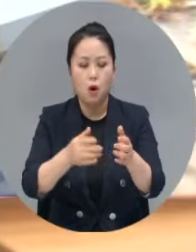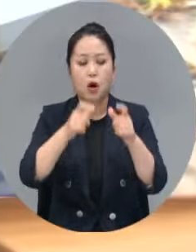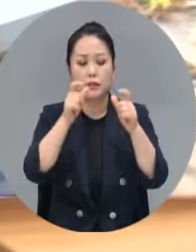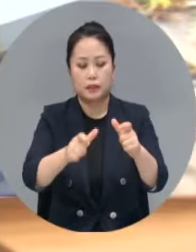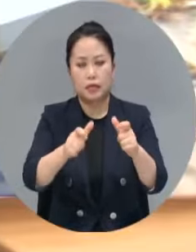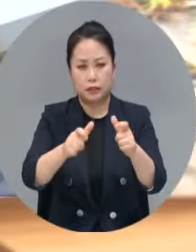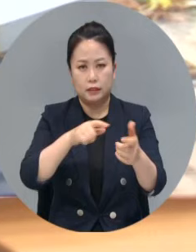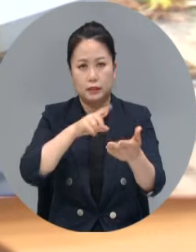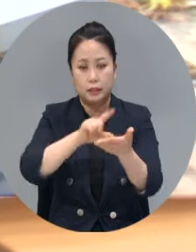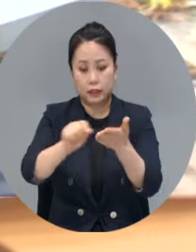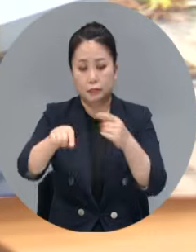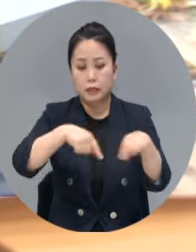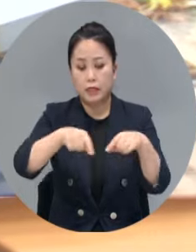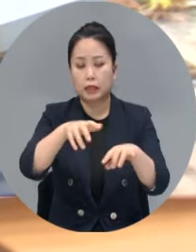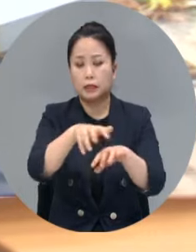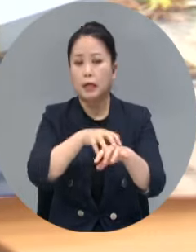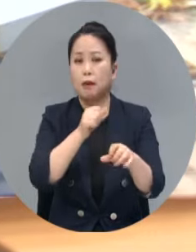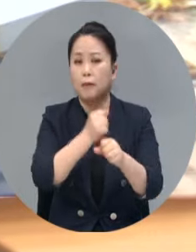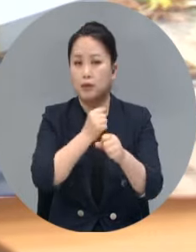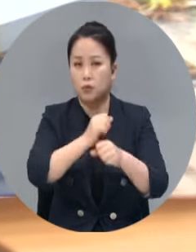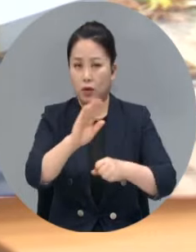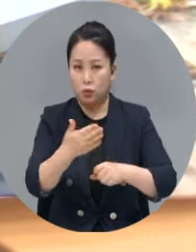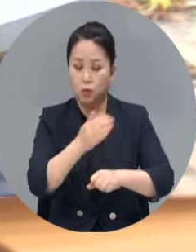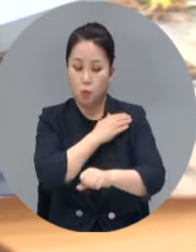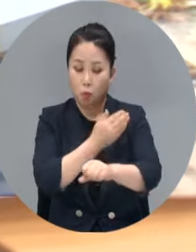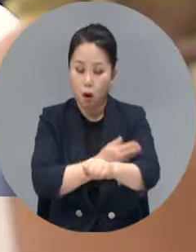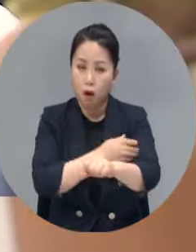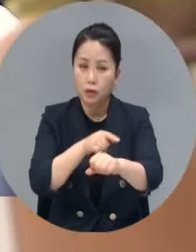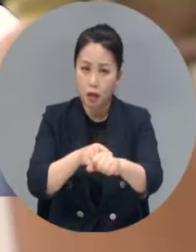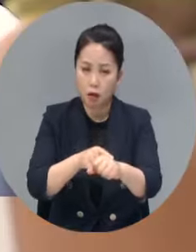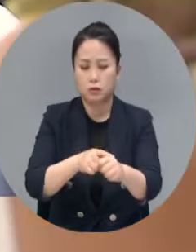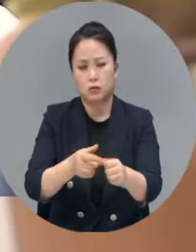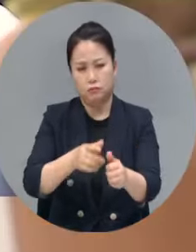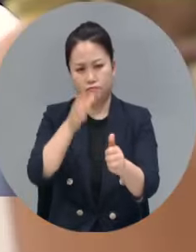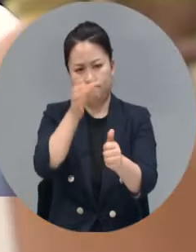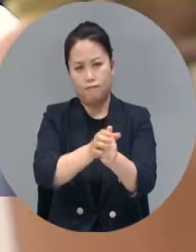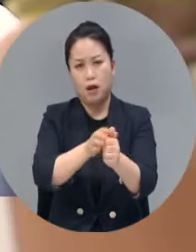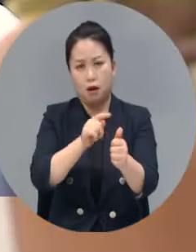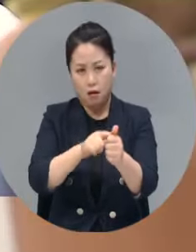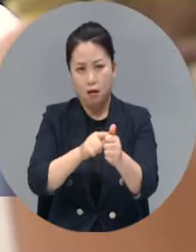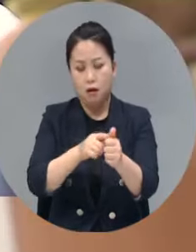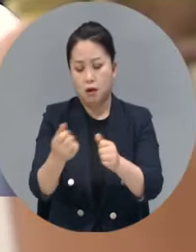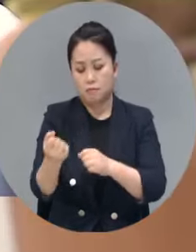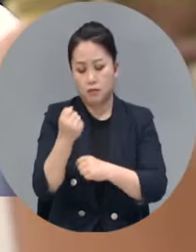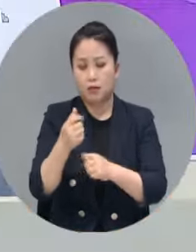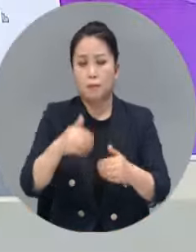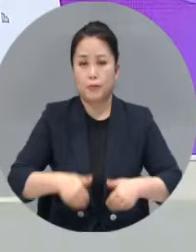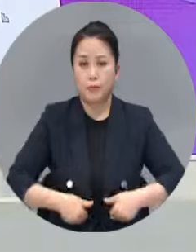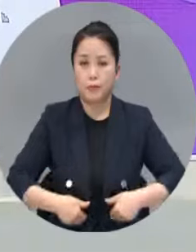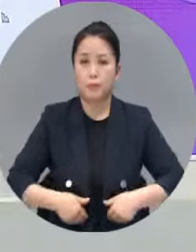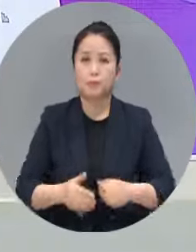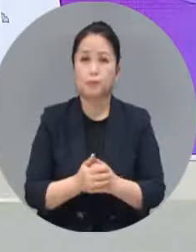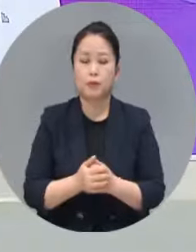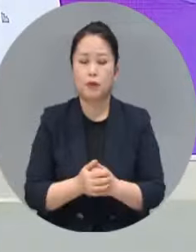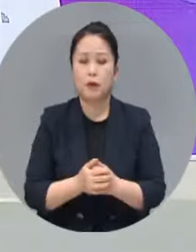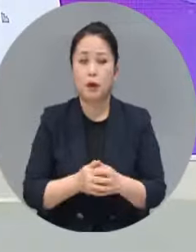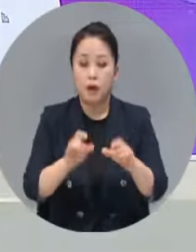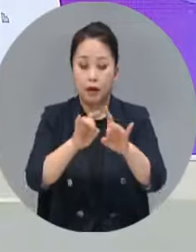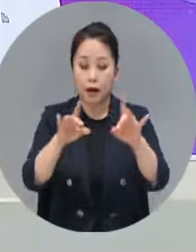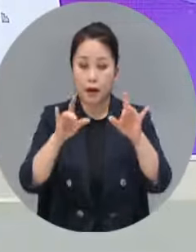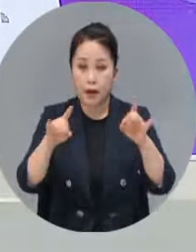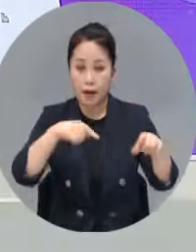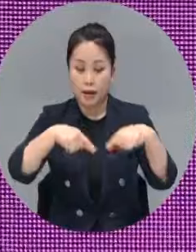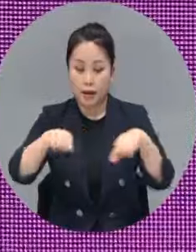권한과 기능면에서 우세하다고 봐야 되죠 행정 협의체 수준에 논의 갖고는 어렵다 또 각게